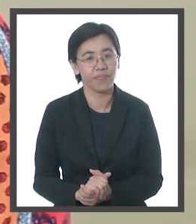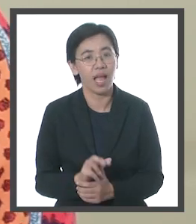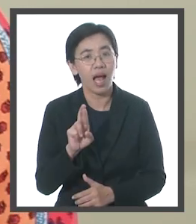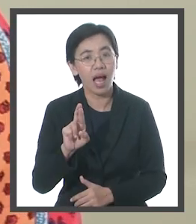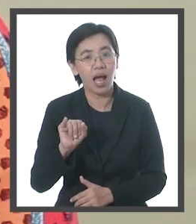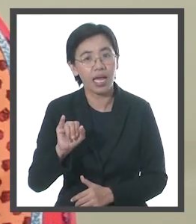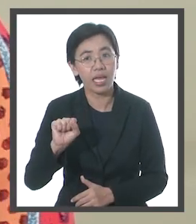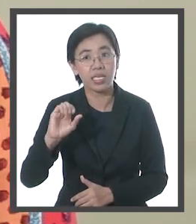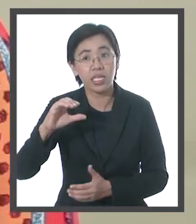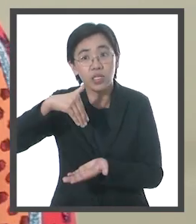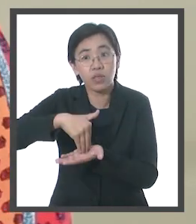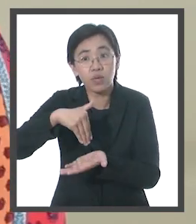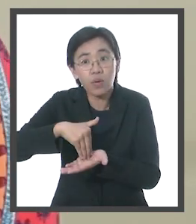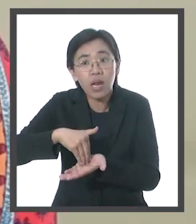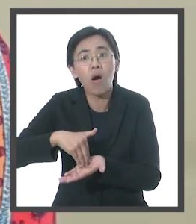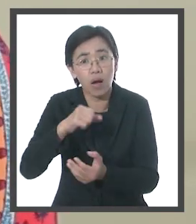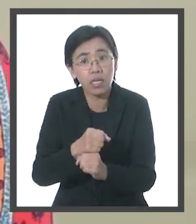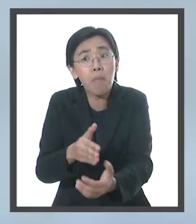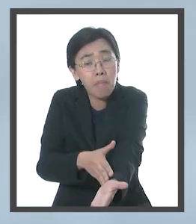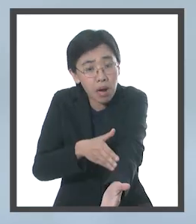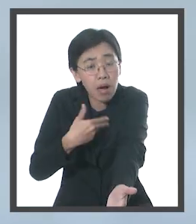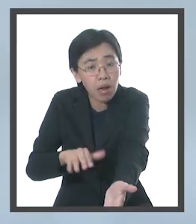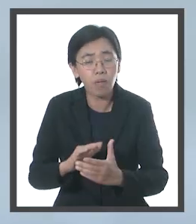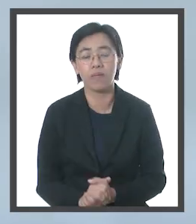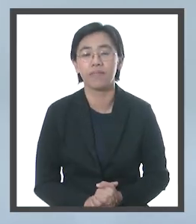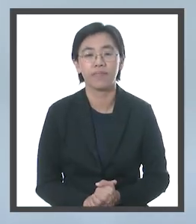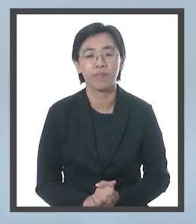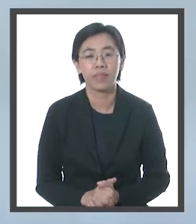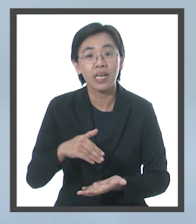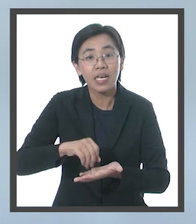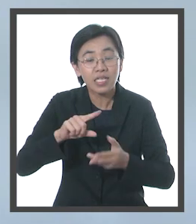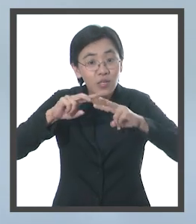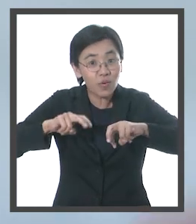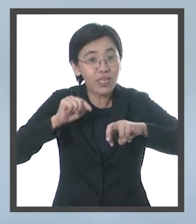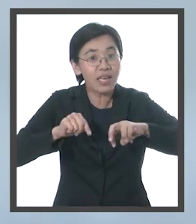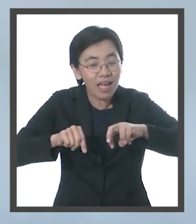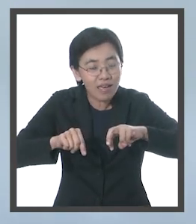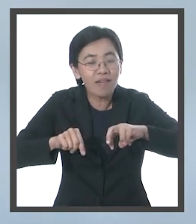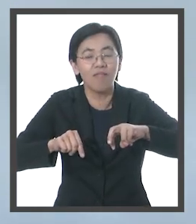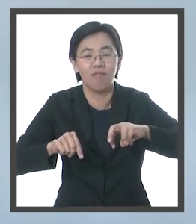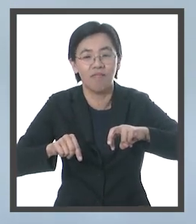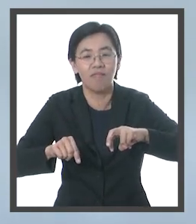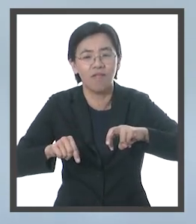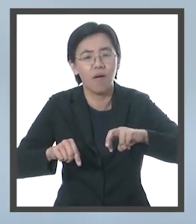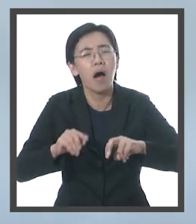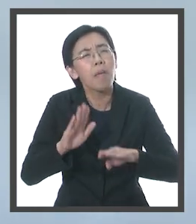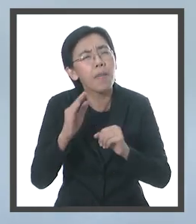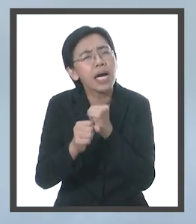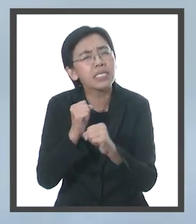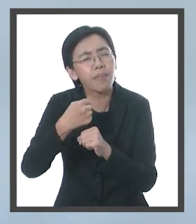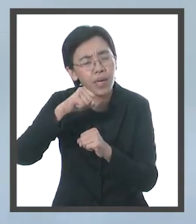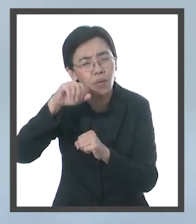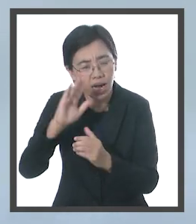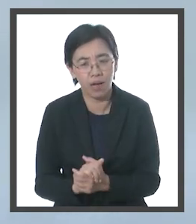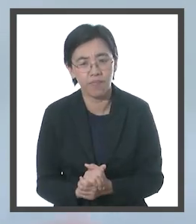นี่มีการเปิดตรงนี้มานานหรือยังคะ ริสจริงๆแล้วศูนย์วิจัยที่มีอยู่เนี่ยต ั ้ง10กว่าปีแล้วครับ